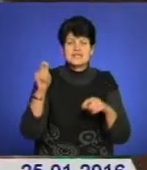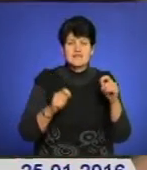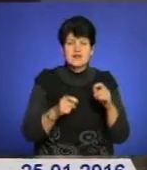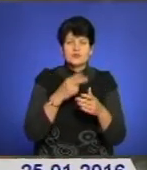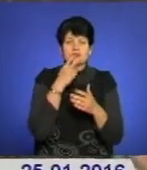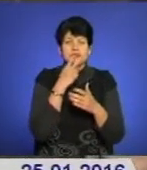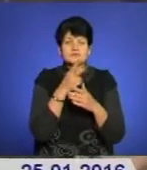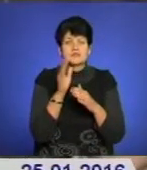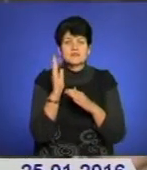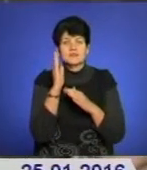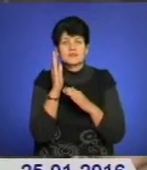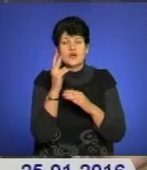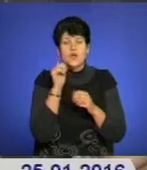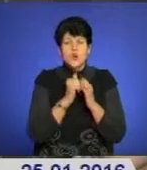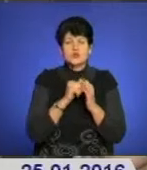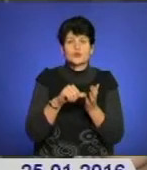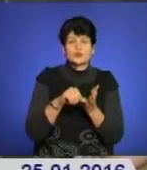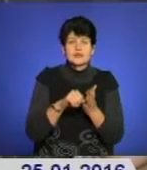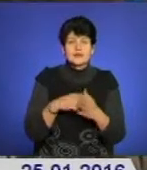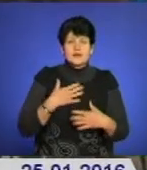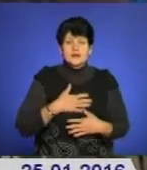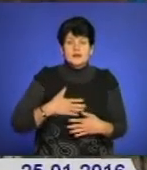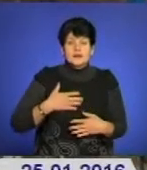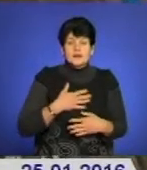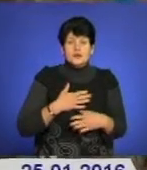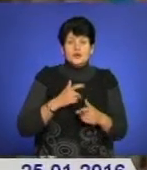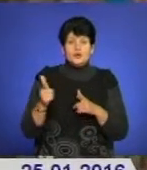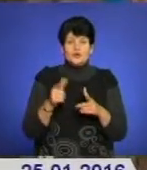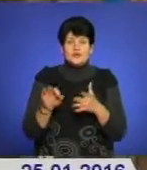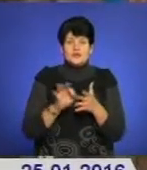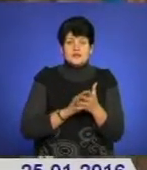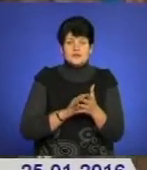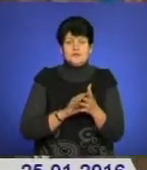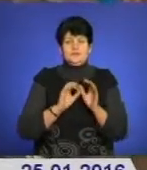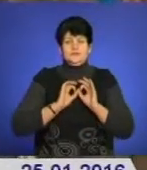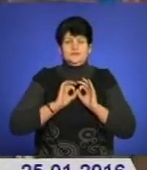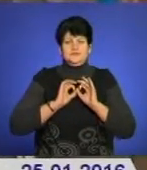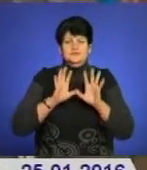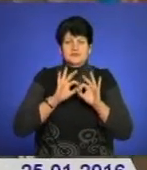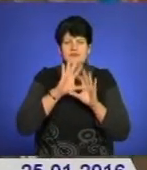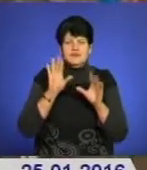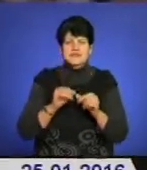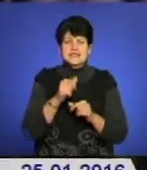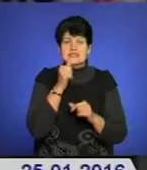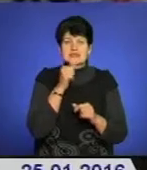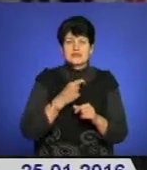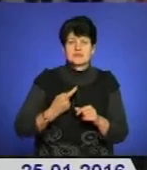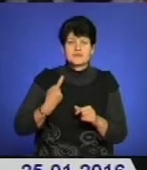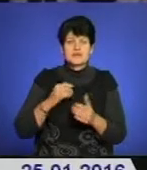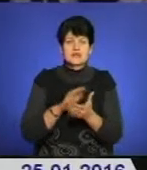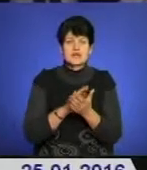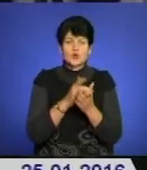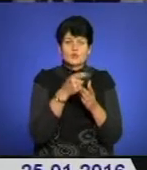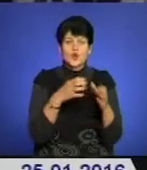перед виступами кожен учасник на емоціях і готові з радістю відкрити усі секрети майстерності. Знайомтесь, колектив